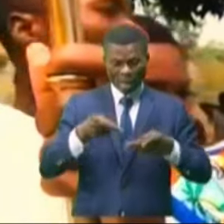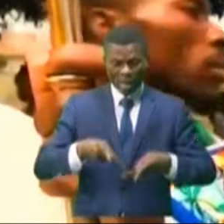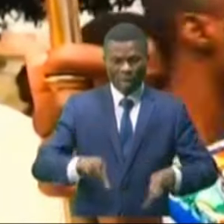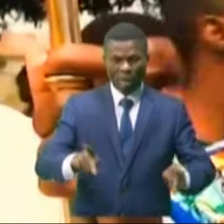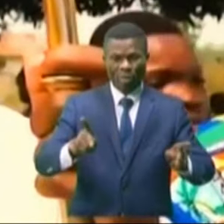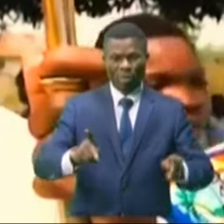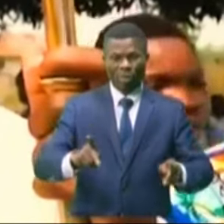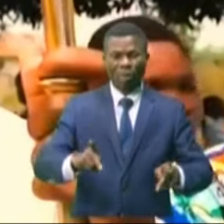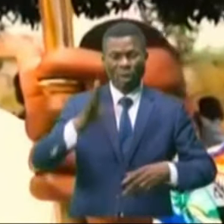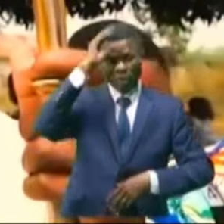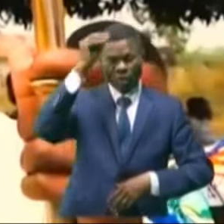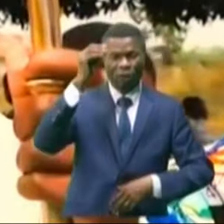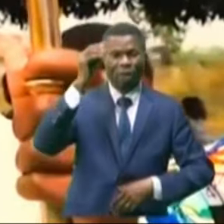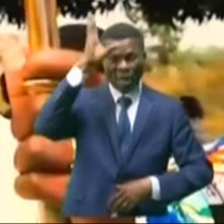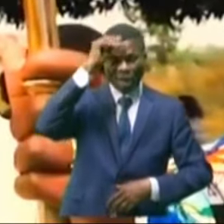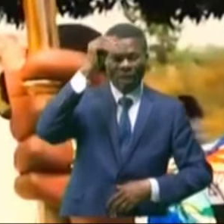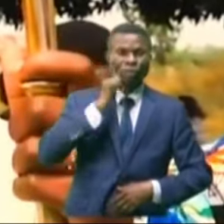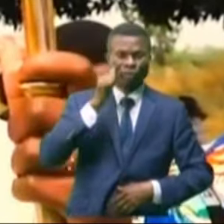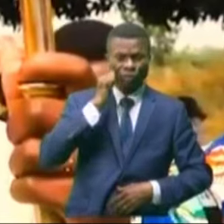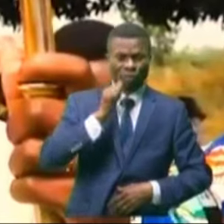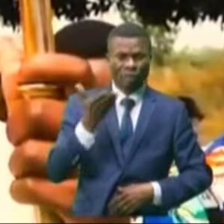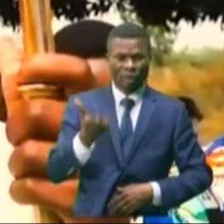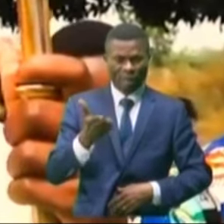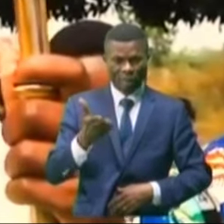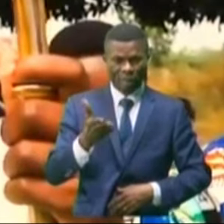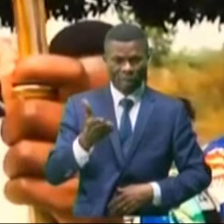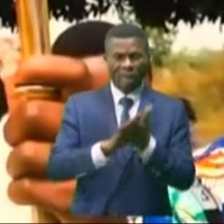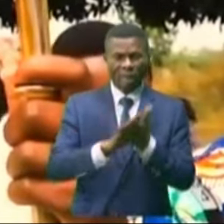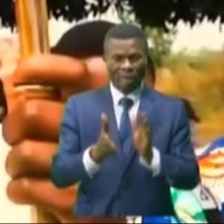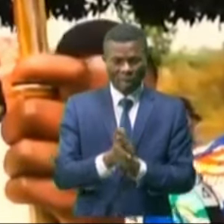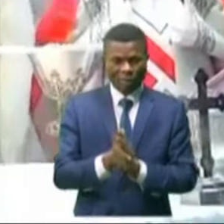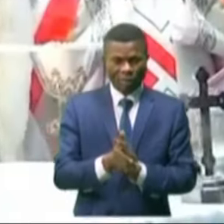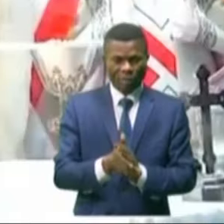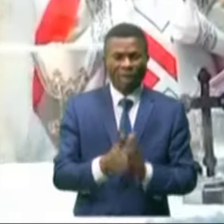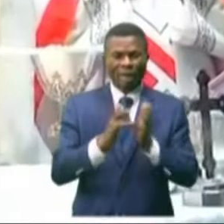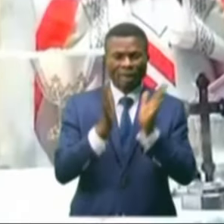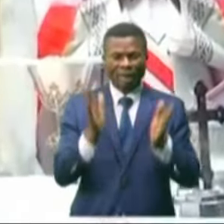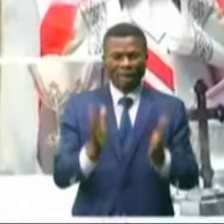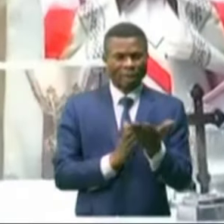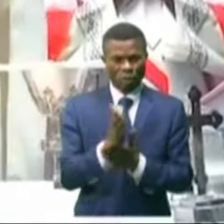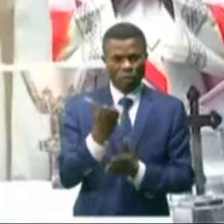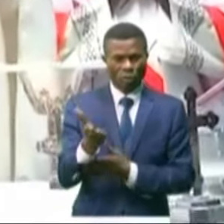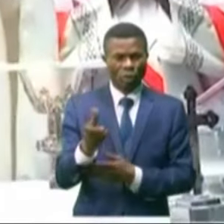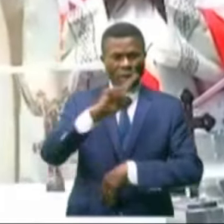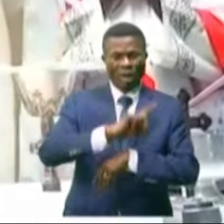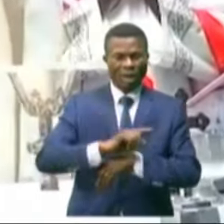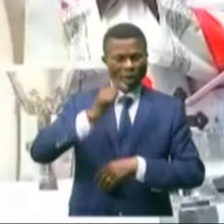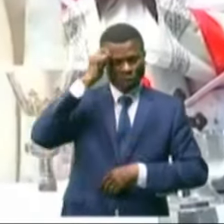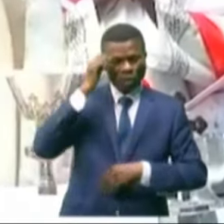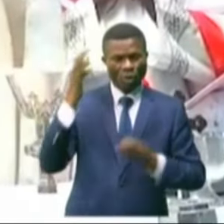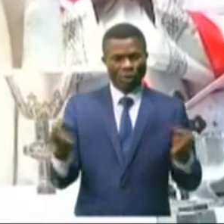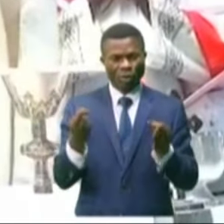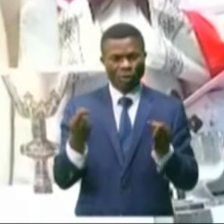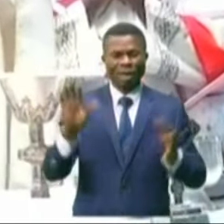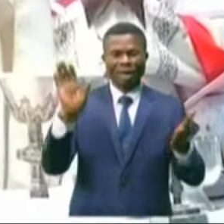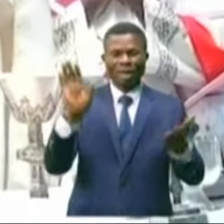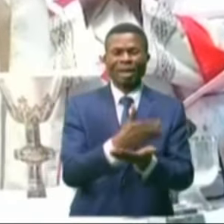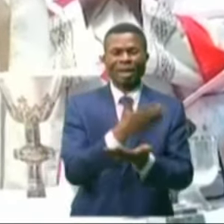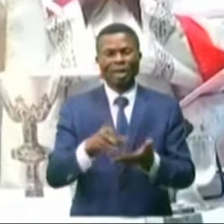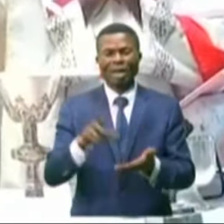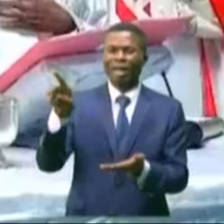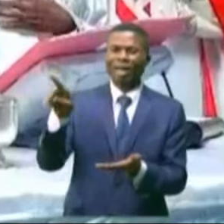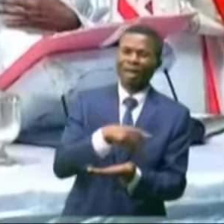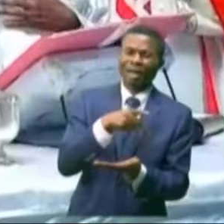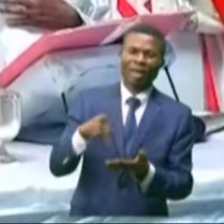jeune homme, à une jeune fille, de devenir un vrai chrétien. Cette journée commémorative s'est terminée par des chants, des danses